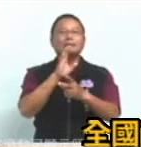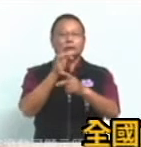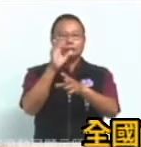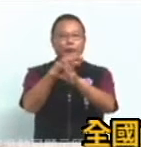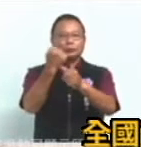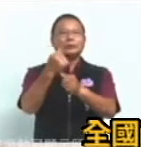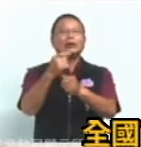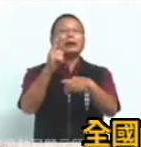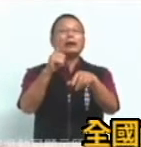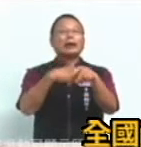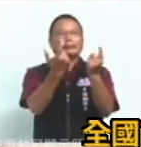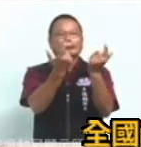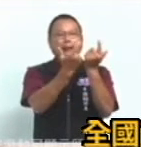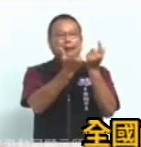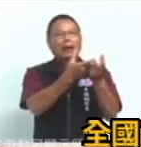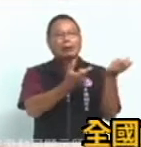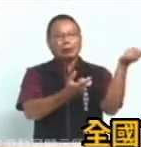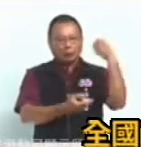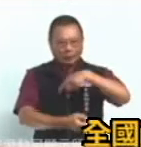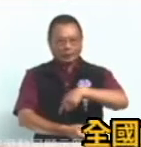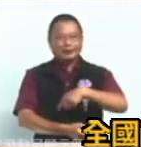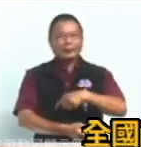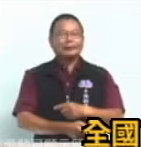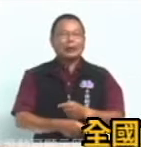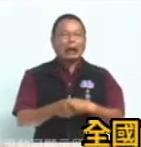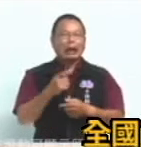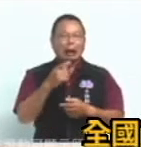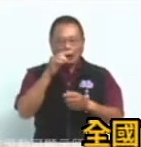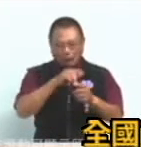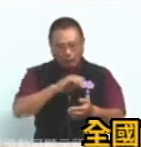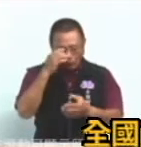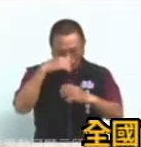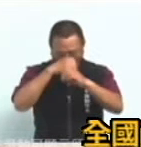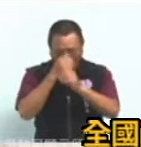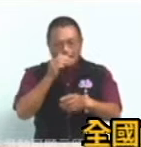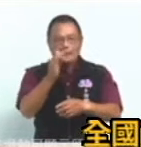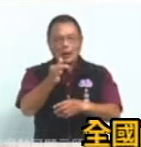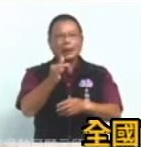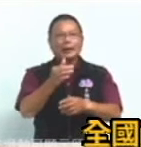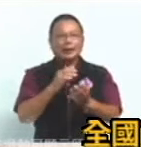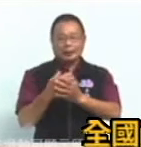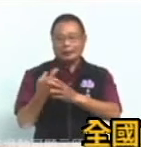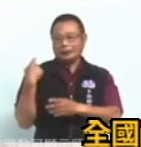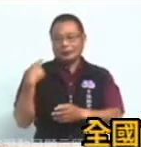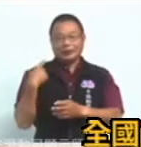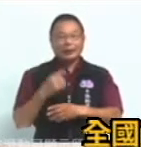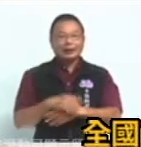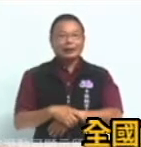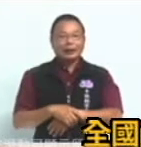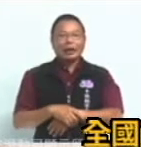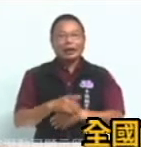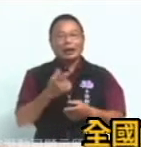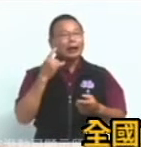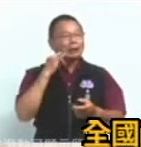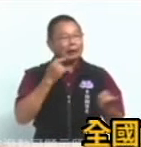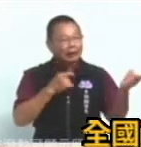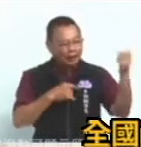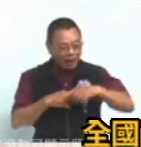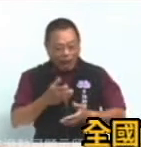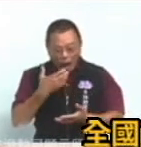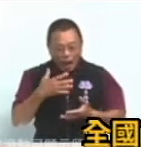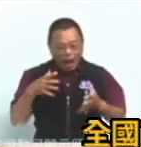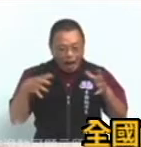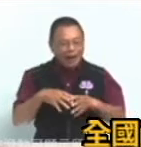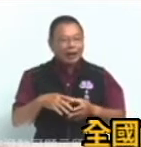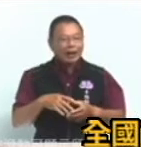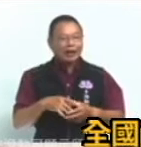学生从台北回来那确诊。另外一个就是我们昨天说的回娘家吃个饭，妈